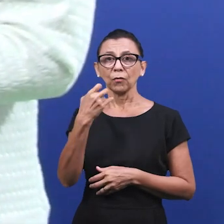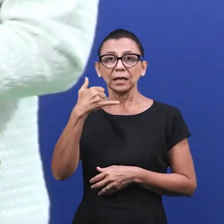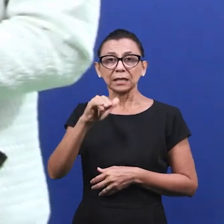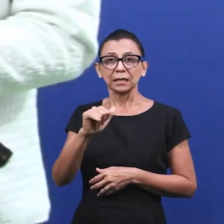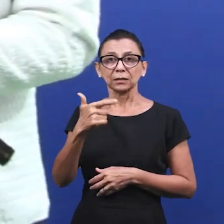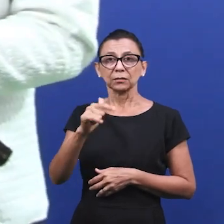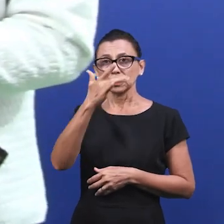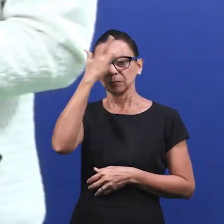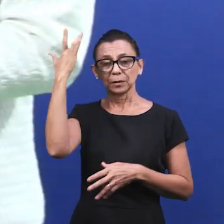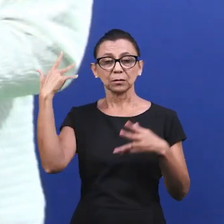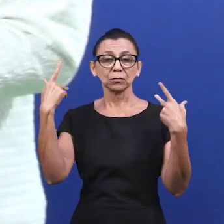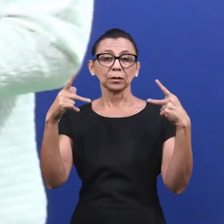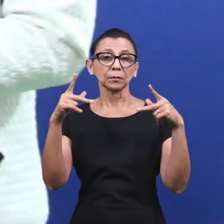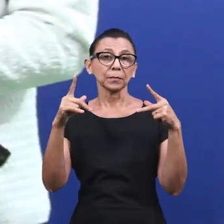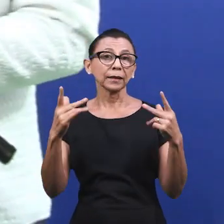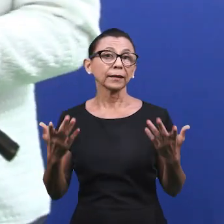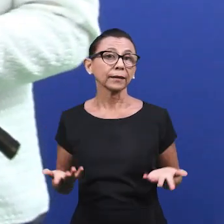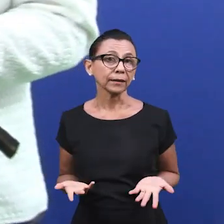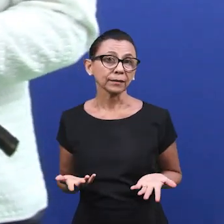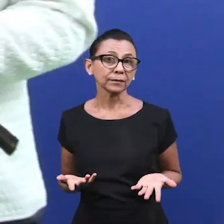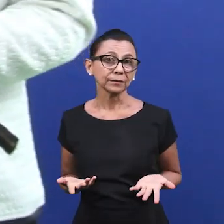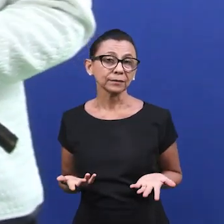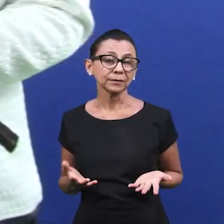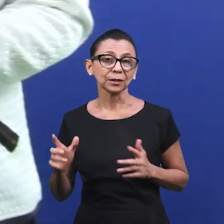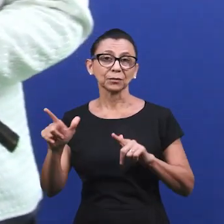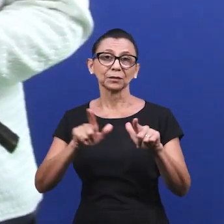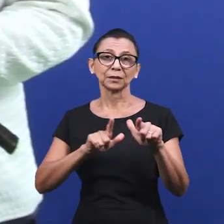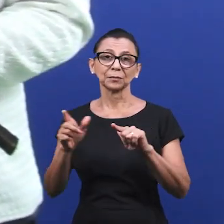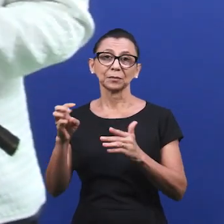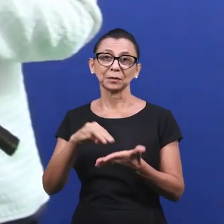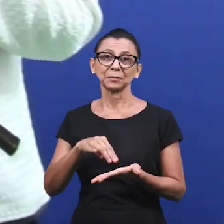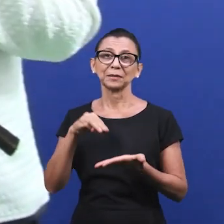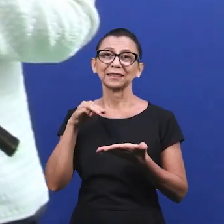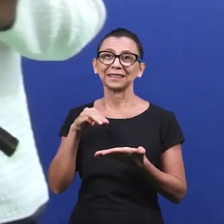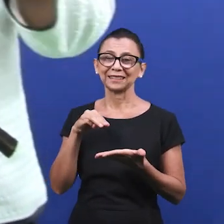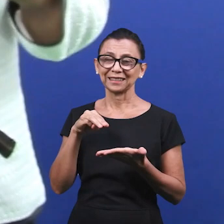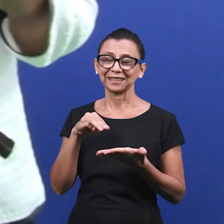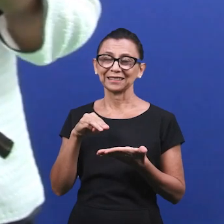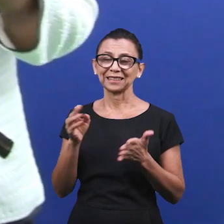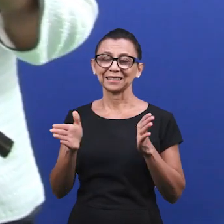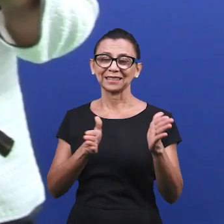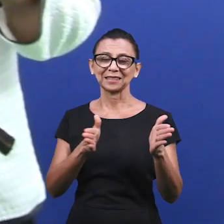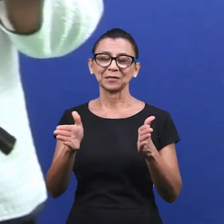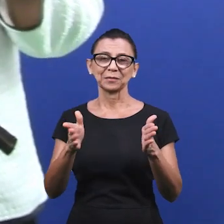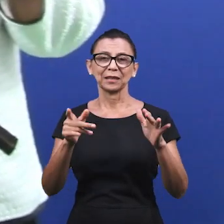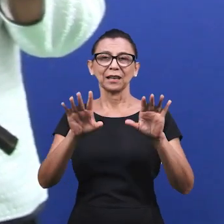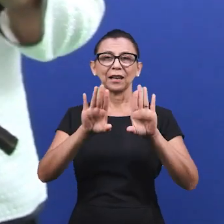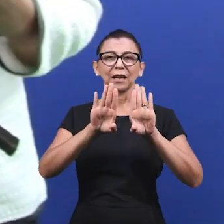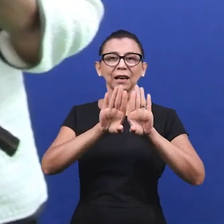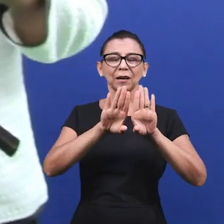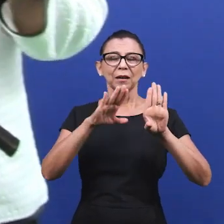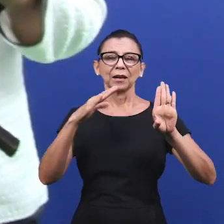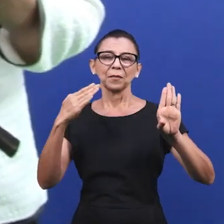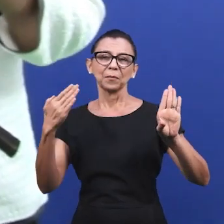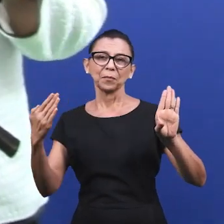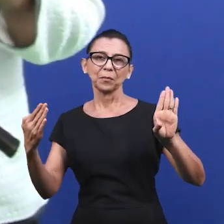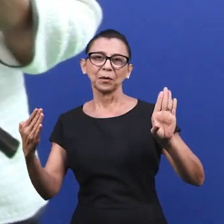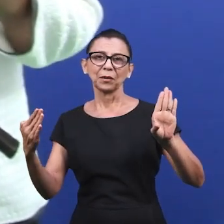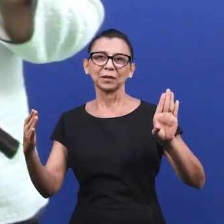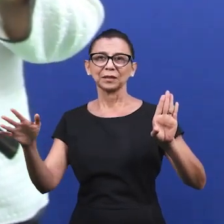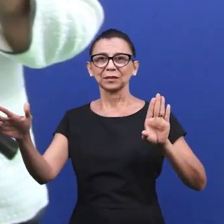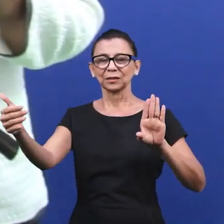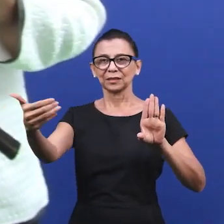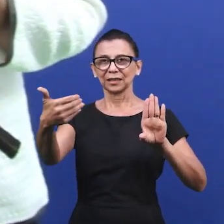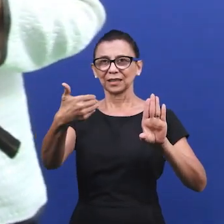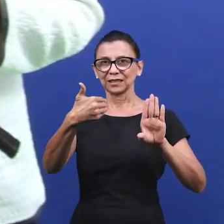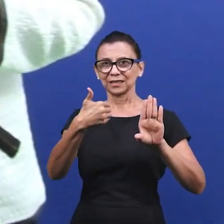vont entendre s'il n'y a pas quelqu'un qui prêche? Le travail d'accessibilité de l'Église chrétienne Maranatha a cet objectif: